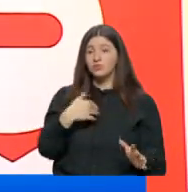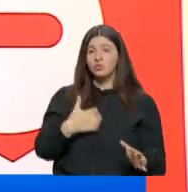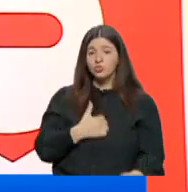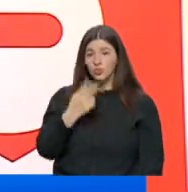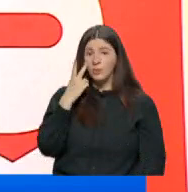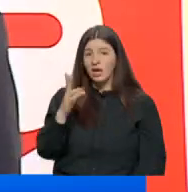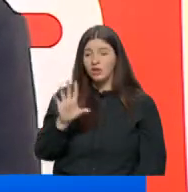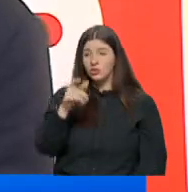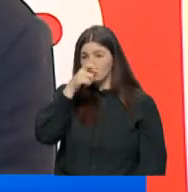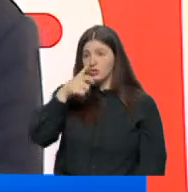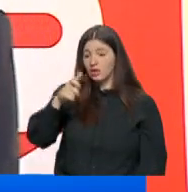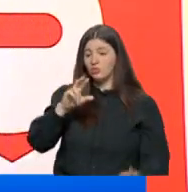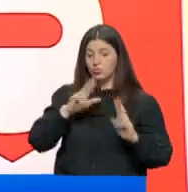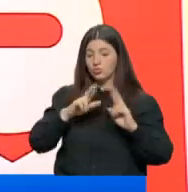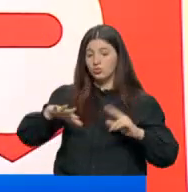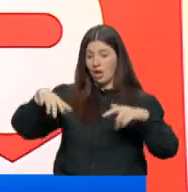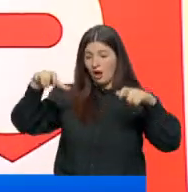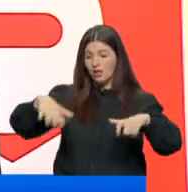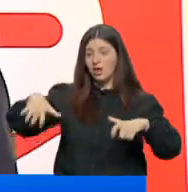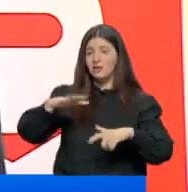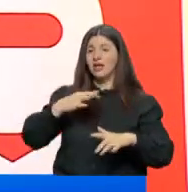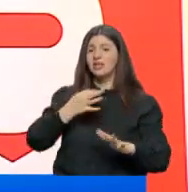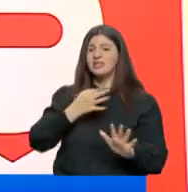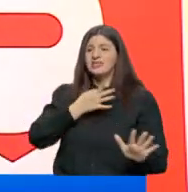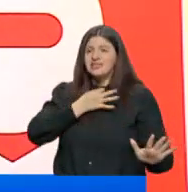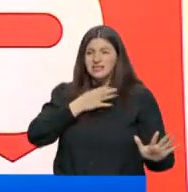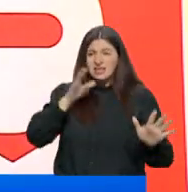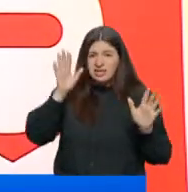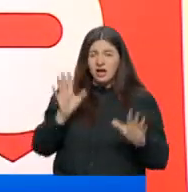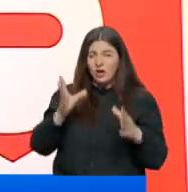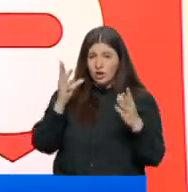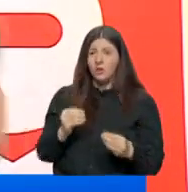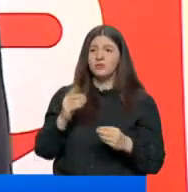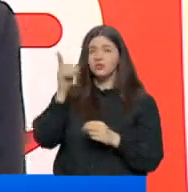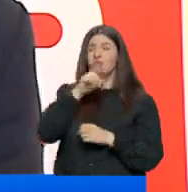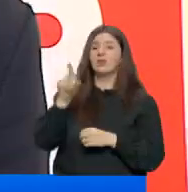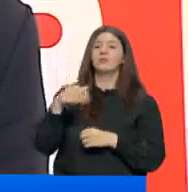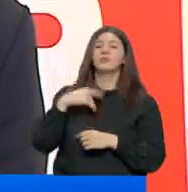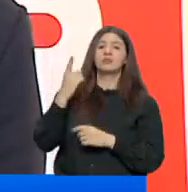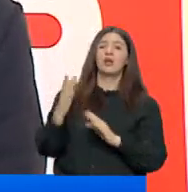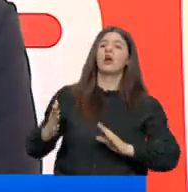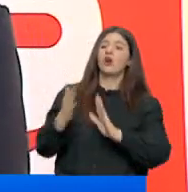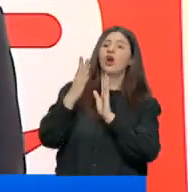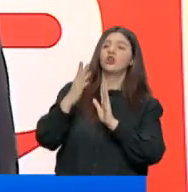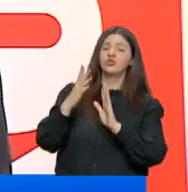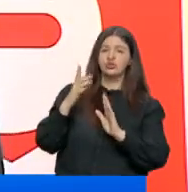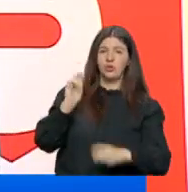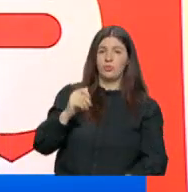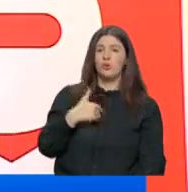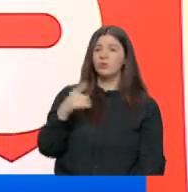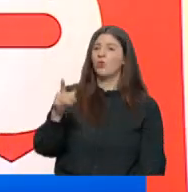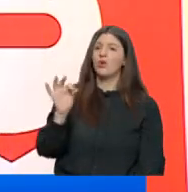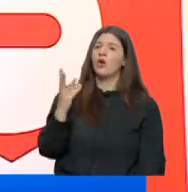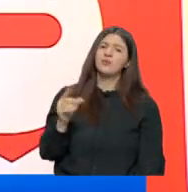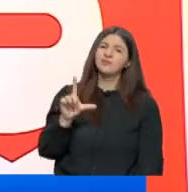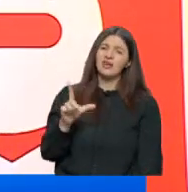üzüyor. Bakın Türkiye'nin uluslararası alanda çaresiz bir ülke haline getirilmesi nedeniyle de biz bu iktidara karşı tutum alıyoruz. Böyle